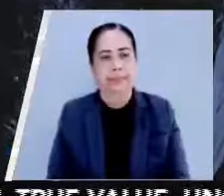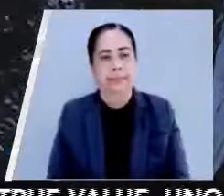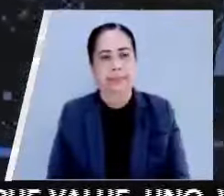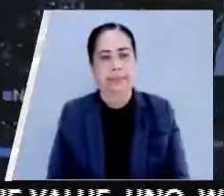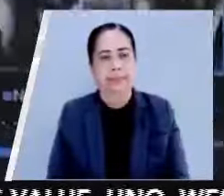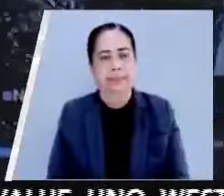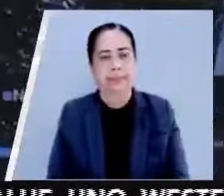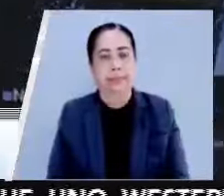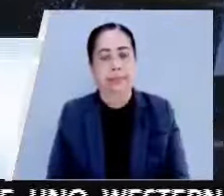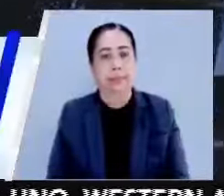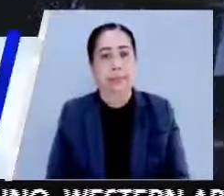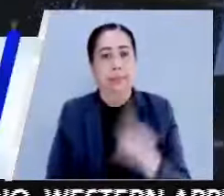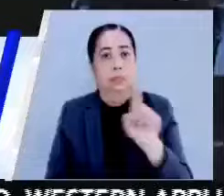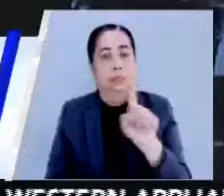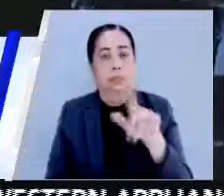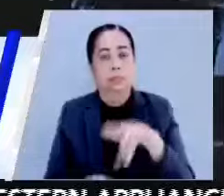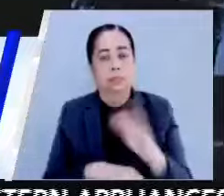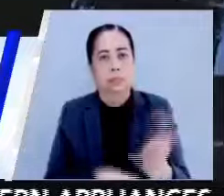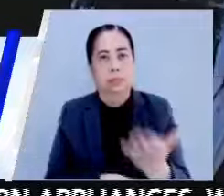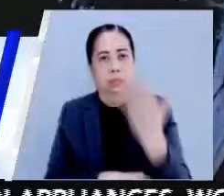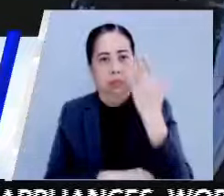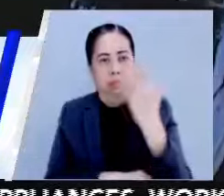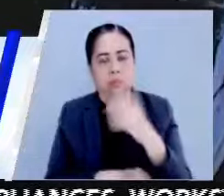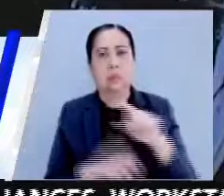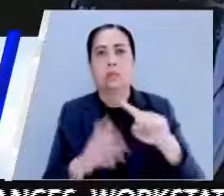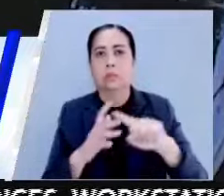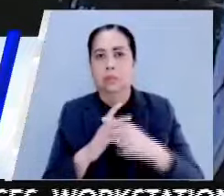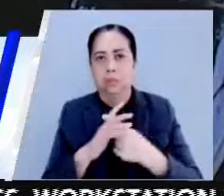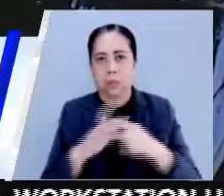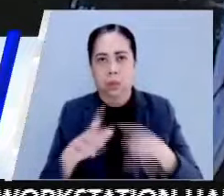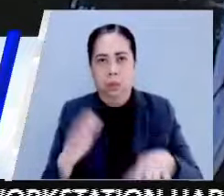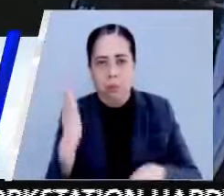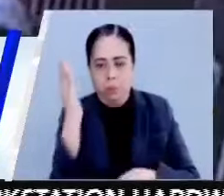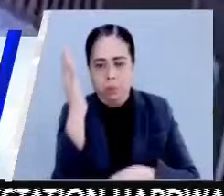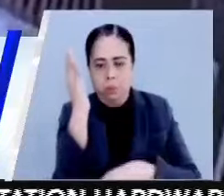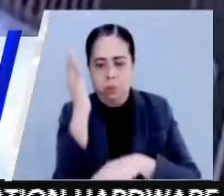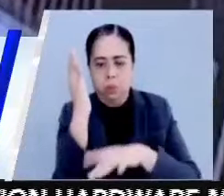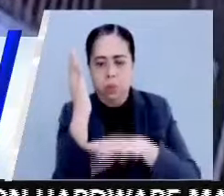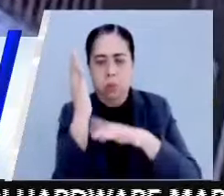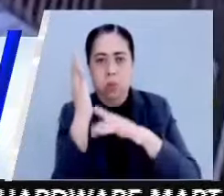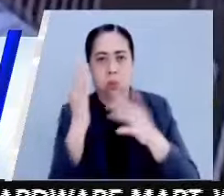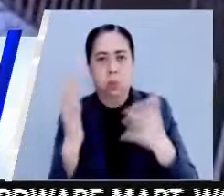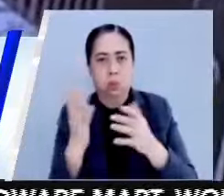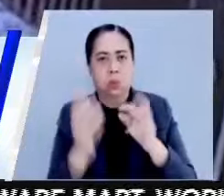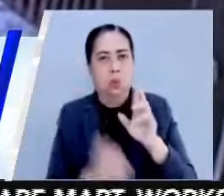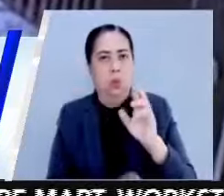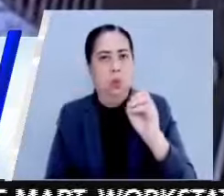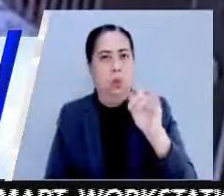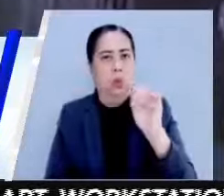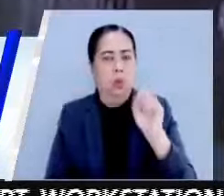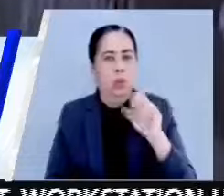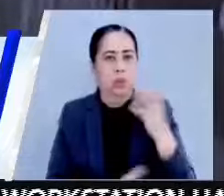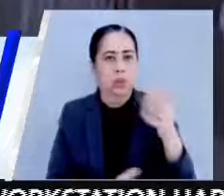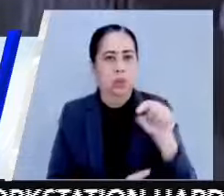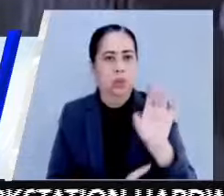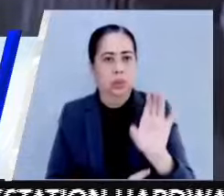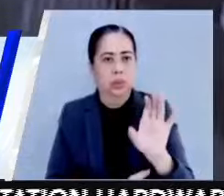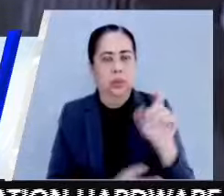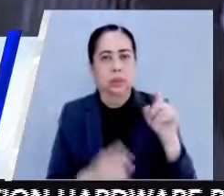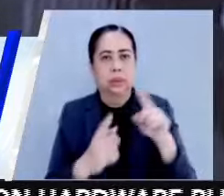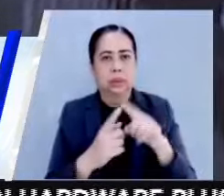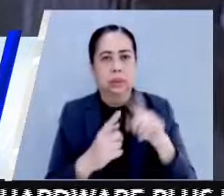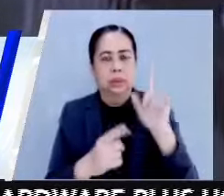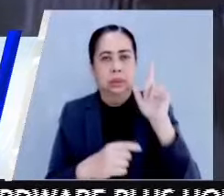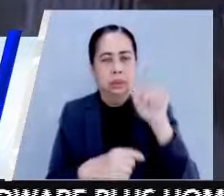Pasado alauna ng madaling araw, nag-umpisang tumaas ang tubig sa bahaging ito na Rojas District sa Quezon City hanggang sa hindi na makita